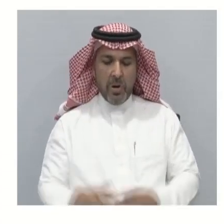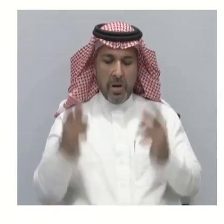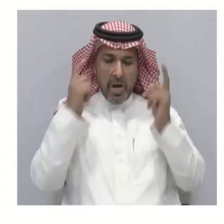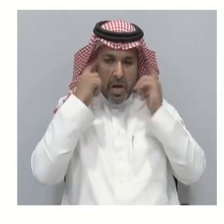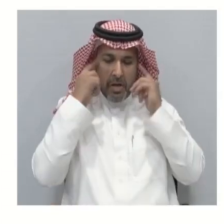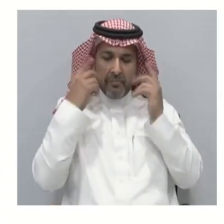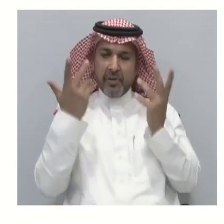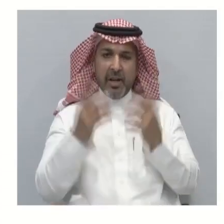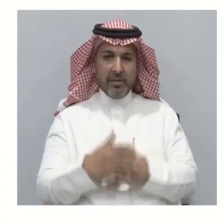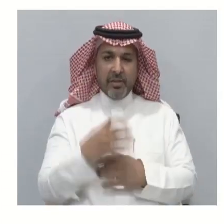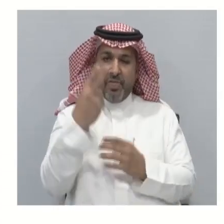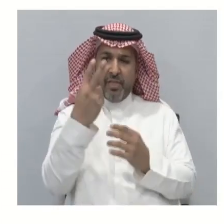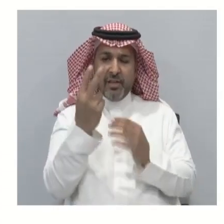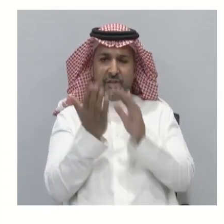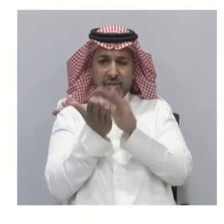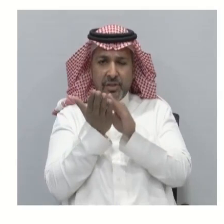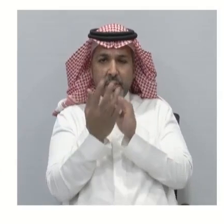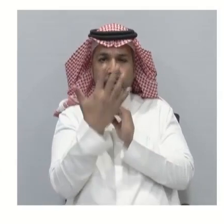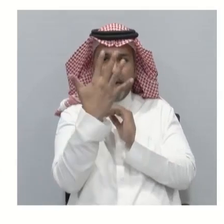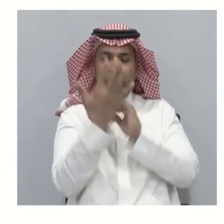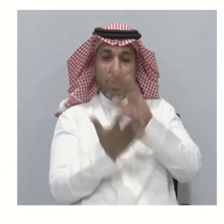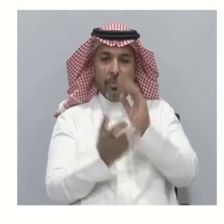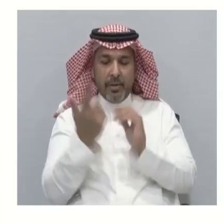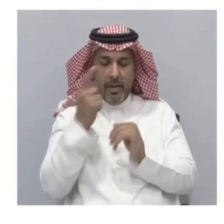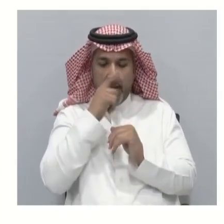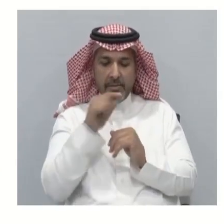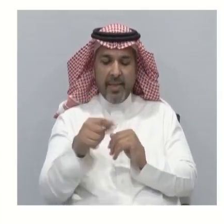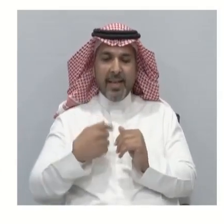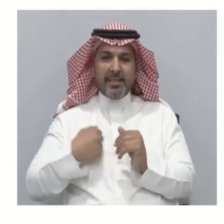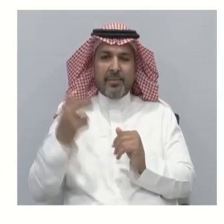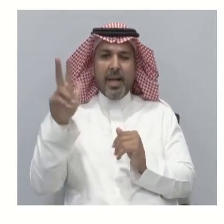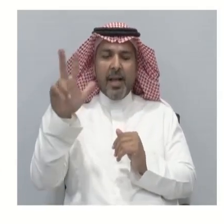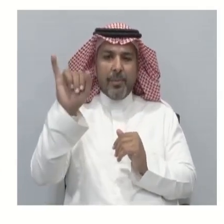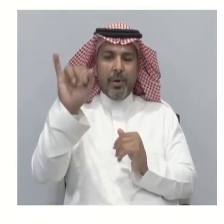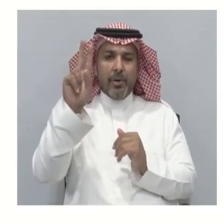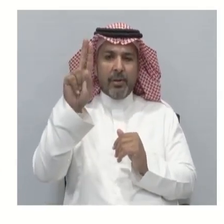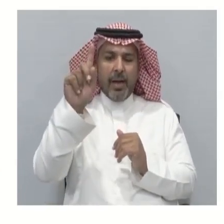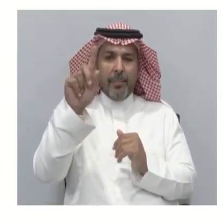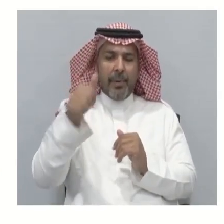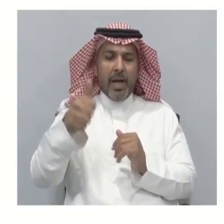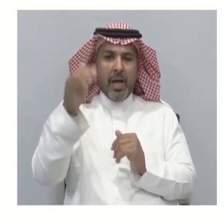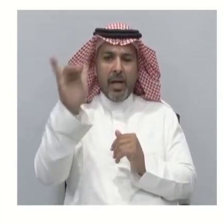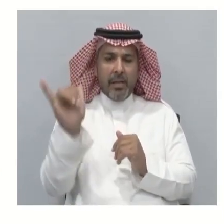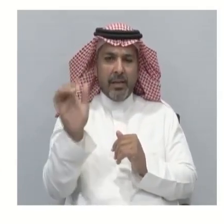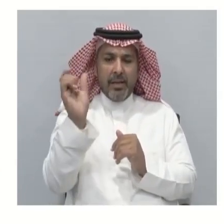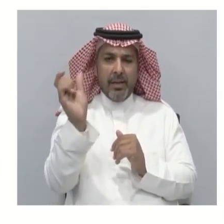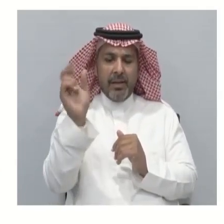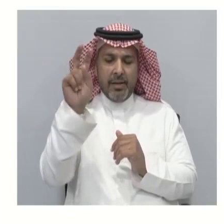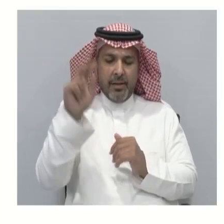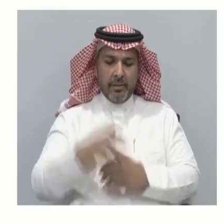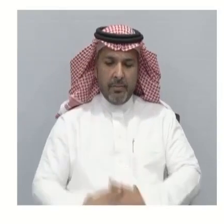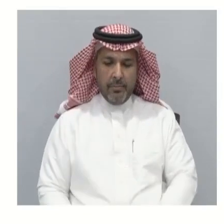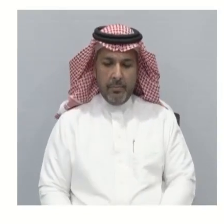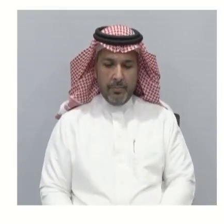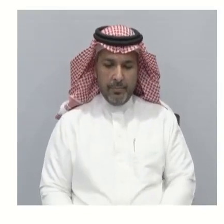البي وايضا الا a اكبر من ماذا من السي اخذنا خصائص المتباينات او المتباينه على